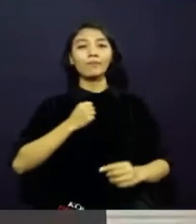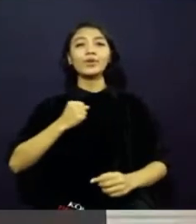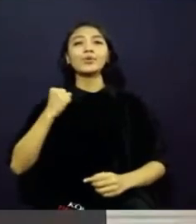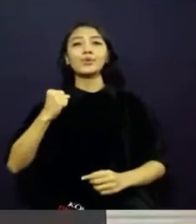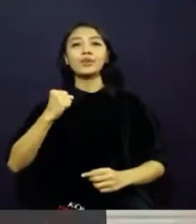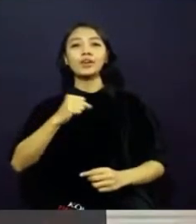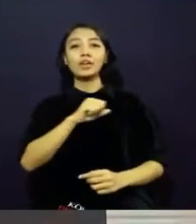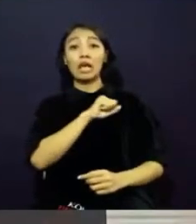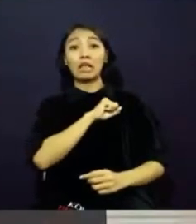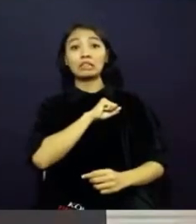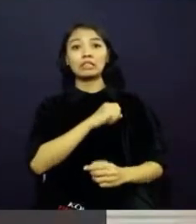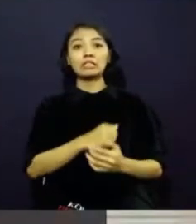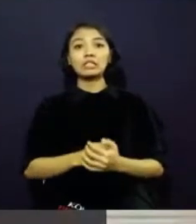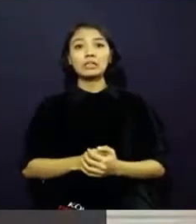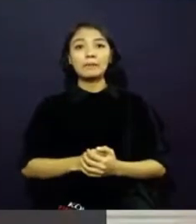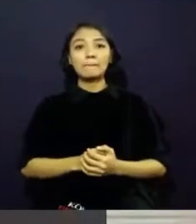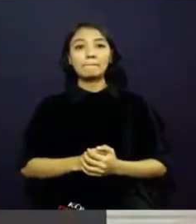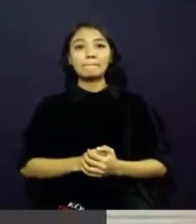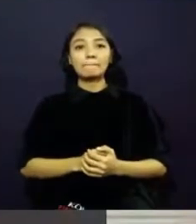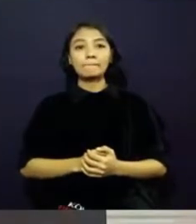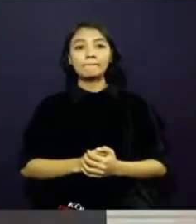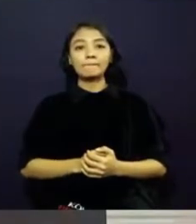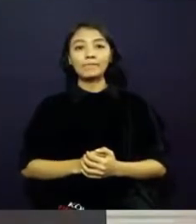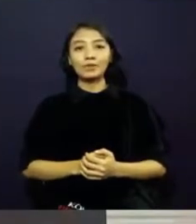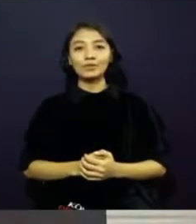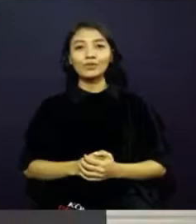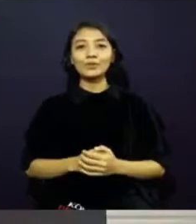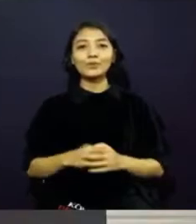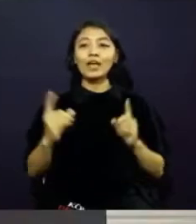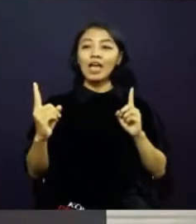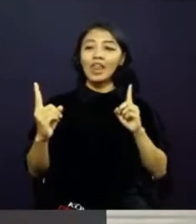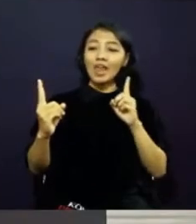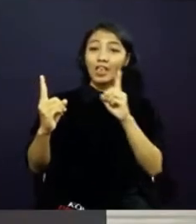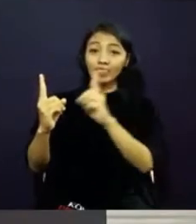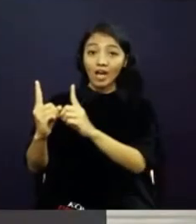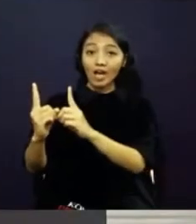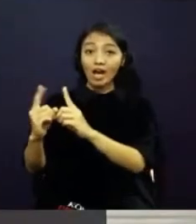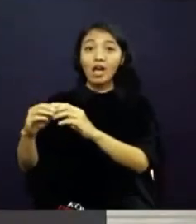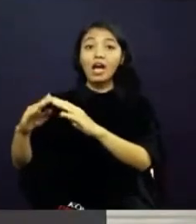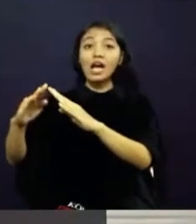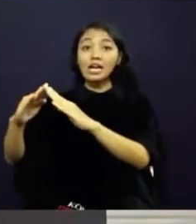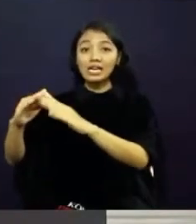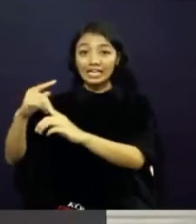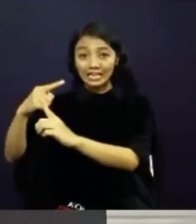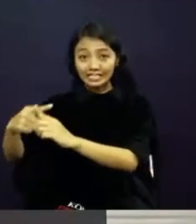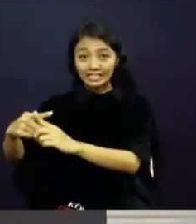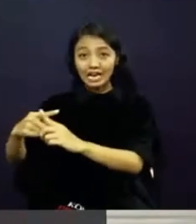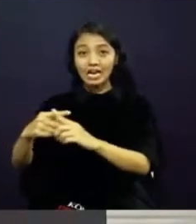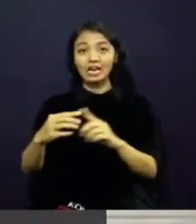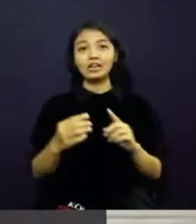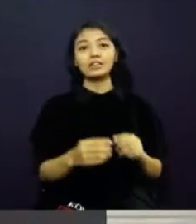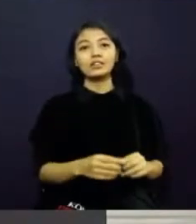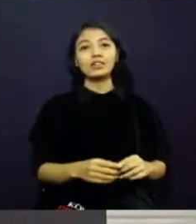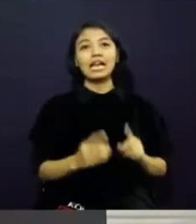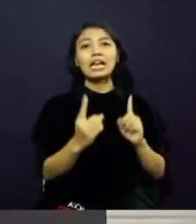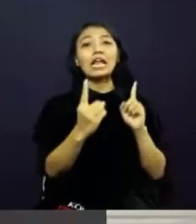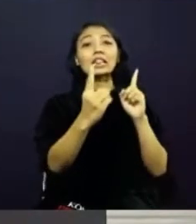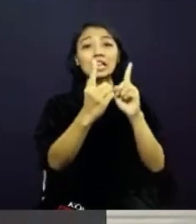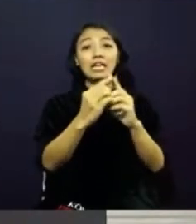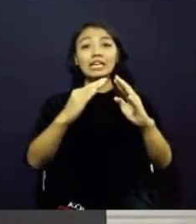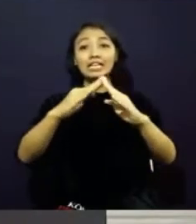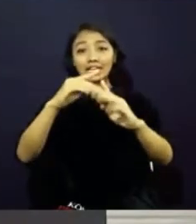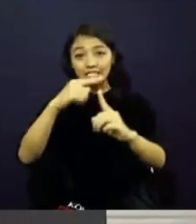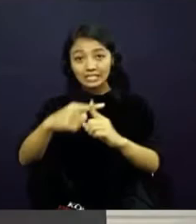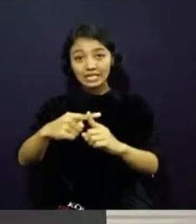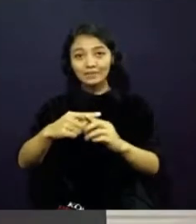Hai kunjungan kunjungan pastoral seorang Imam menguruskan umatnya melalui